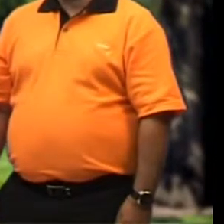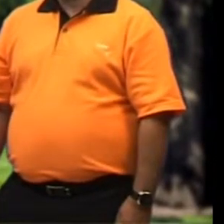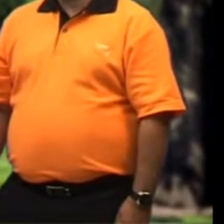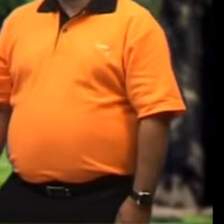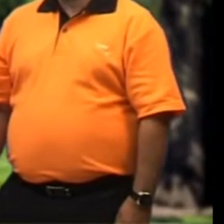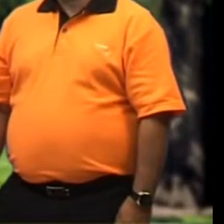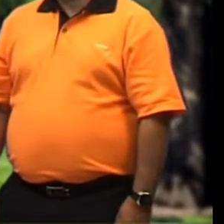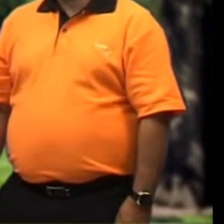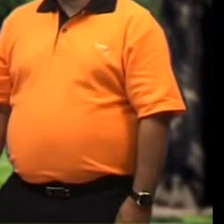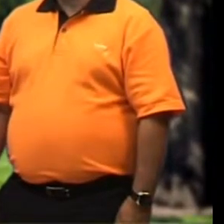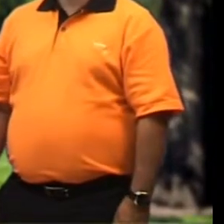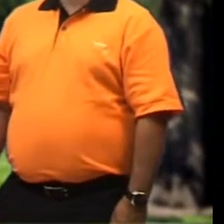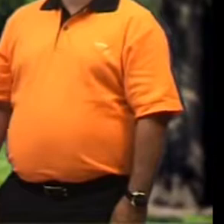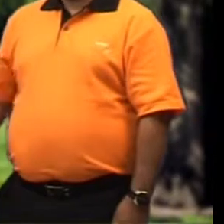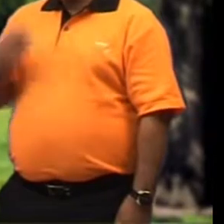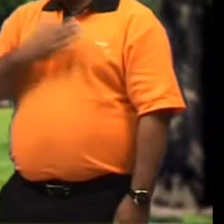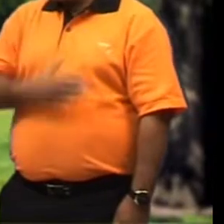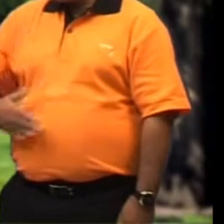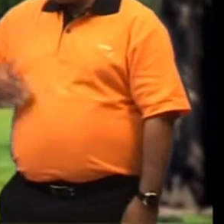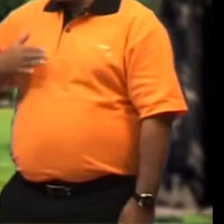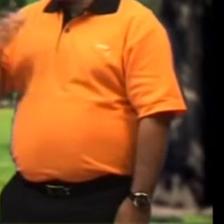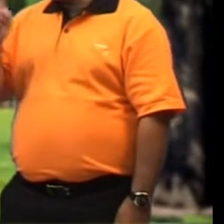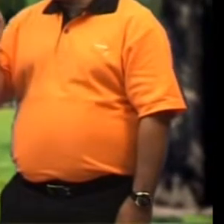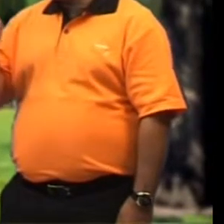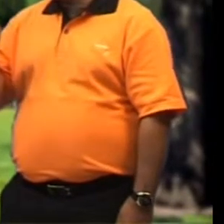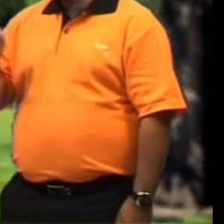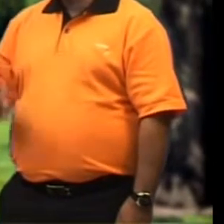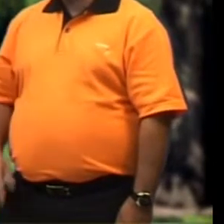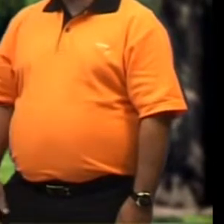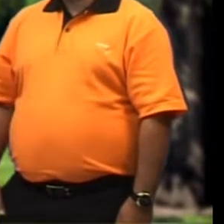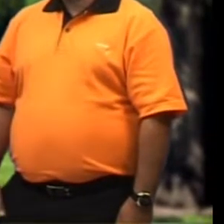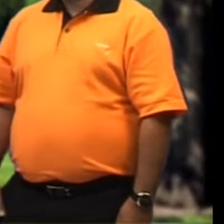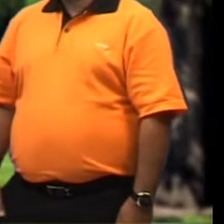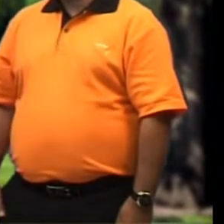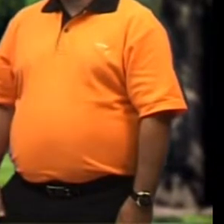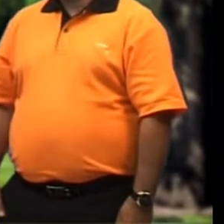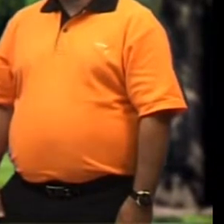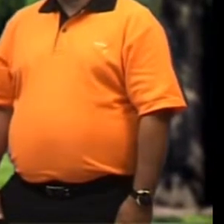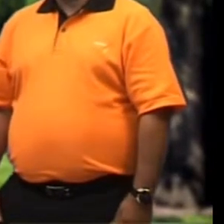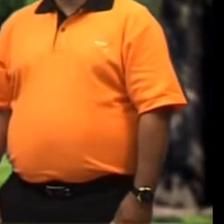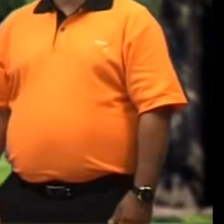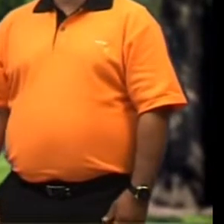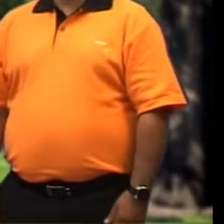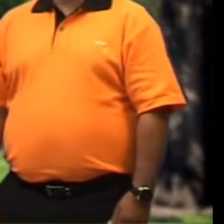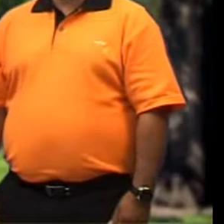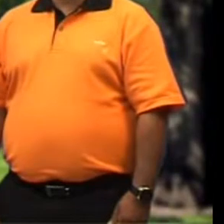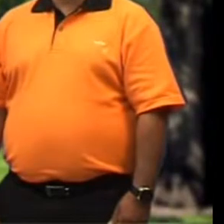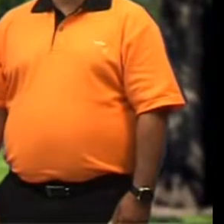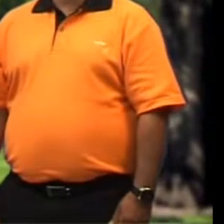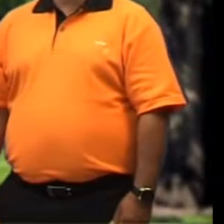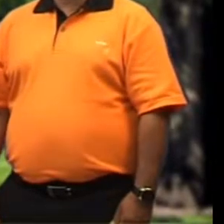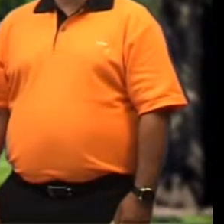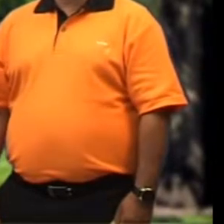รูปผลผลิตเป็นอาหารเพื่อสุขภาพค่ะ อาหารเพื่อสุขภาพมีอะไรกันบ้างครับ ถ้างั้นเราไปชมพร้อมๆกันเลย